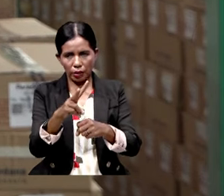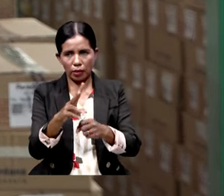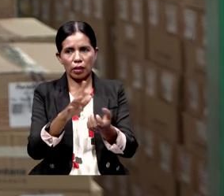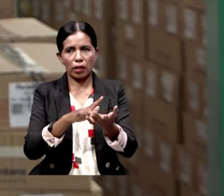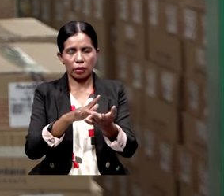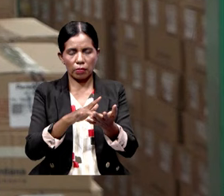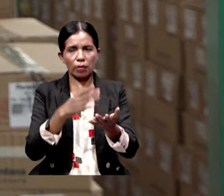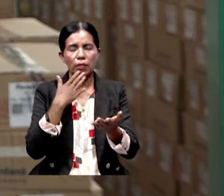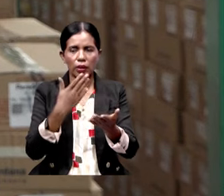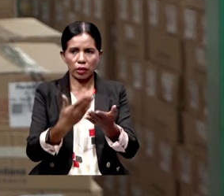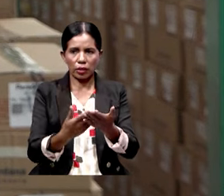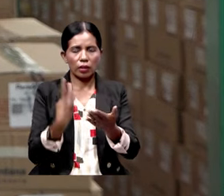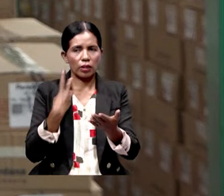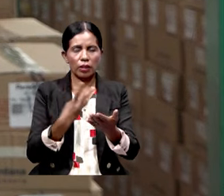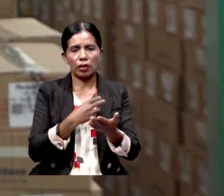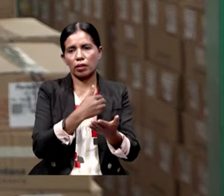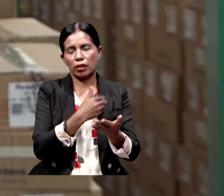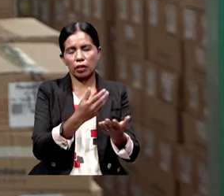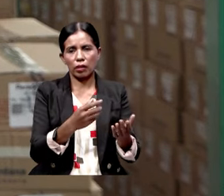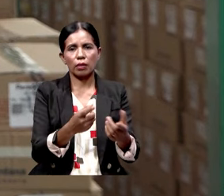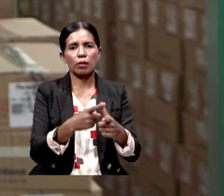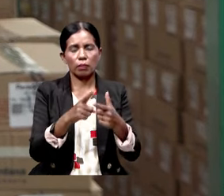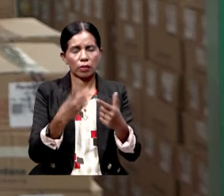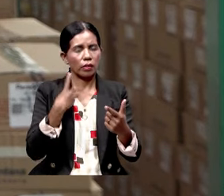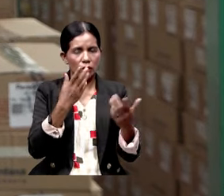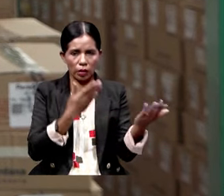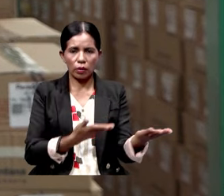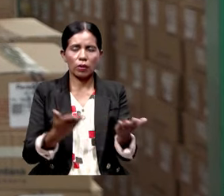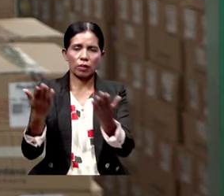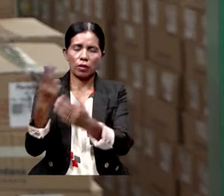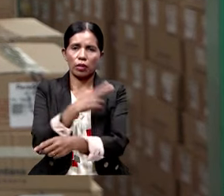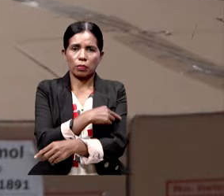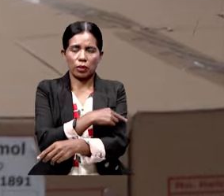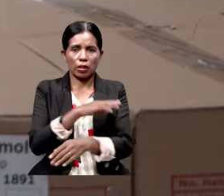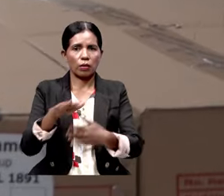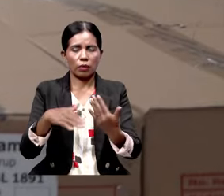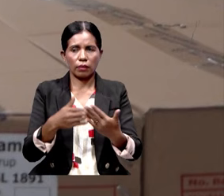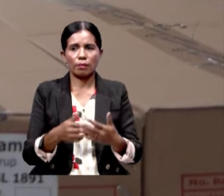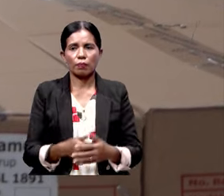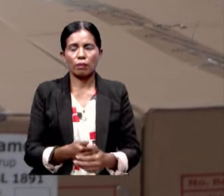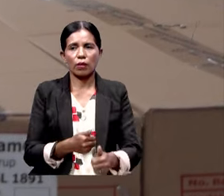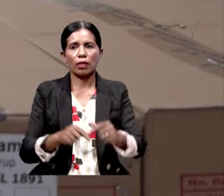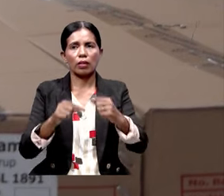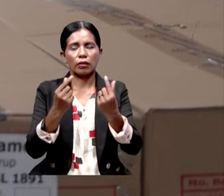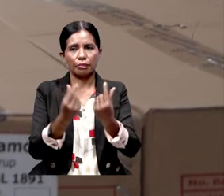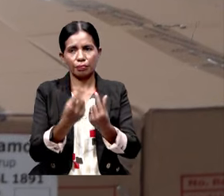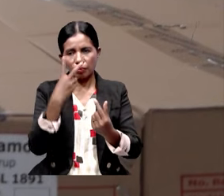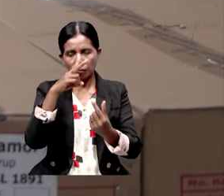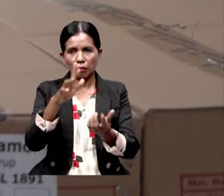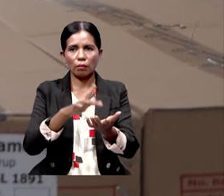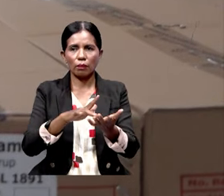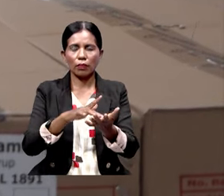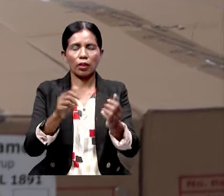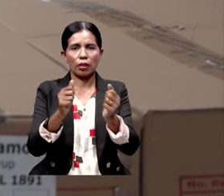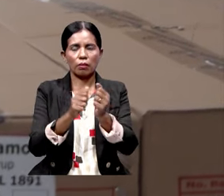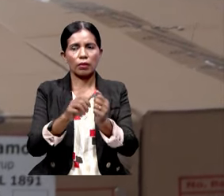moroknya kualidade ne antes ita halo distribusaun ba ya hospital no hospital de Fraisil. Tuir equipa verificação ai moruk item